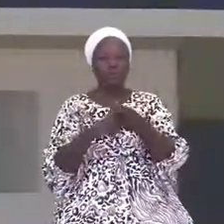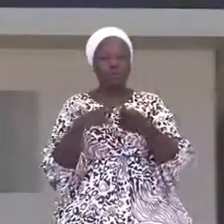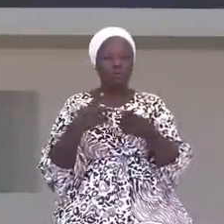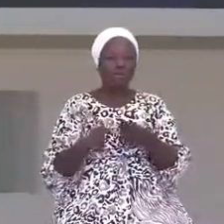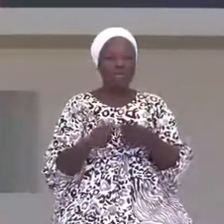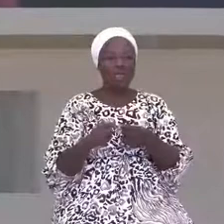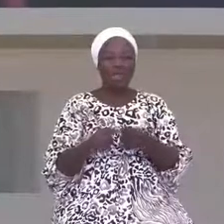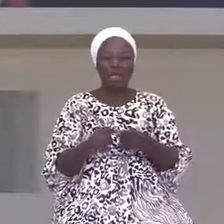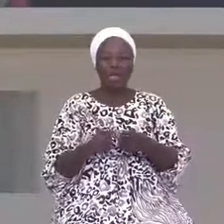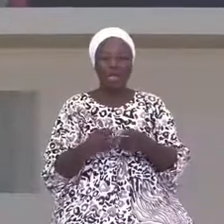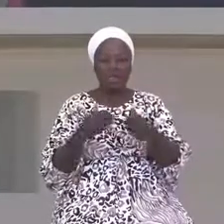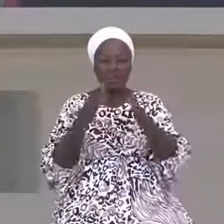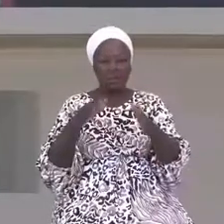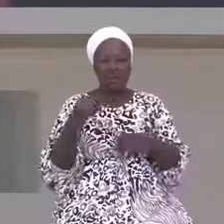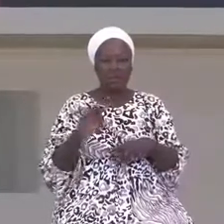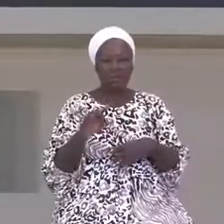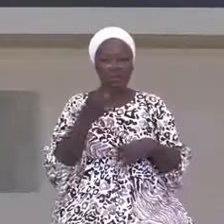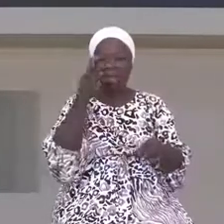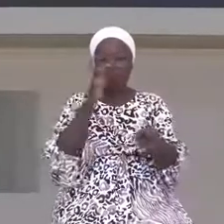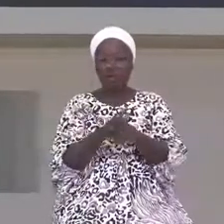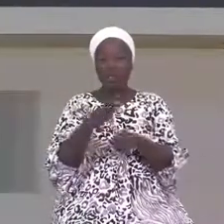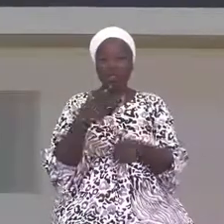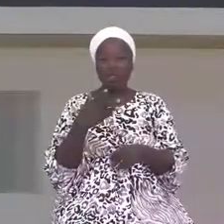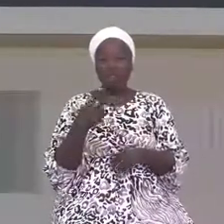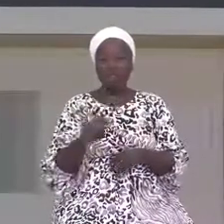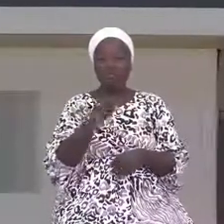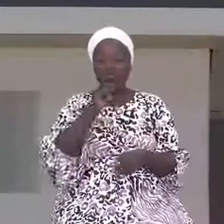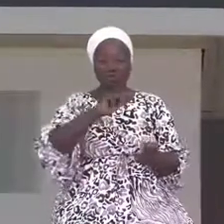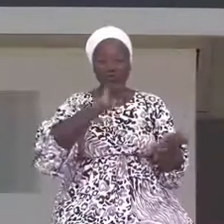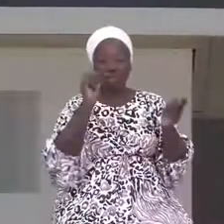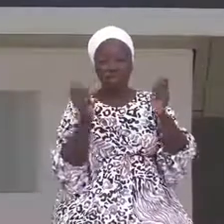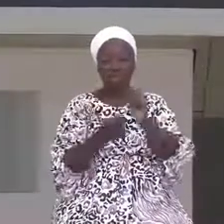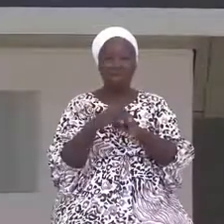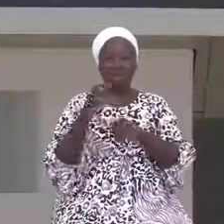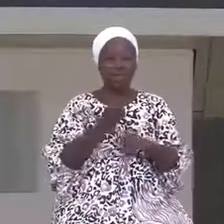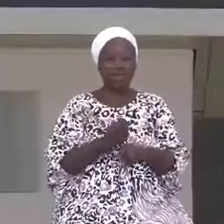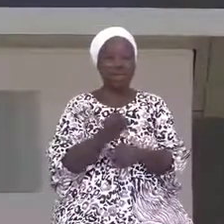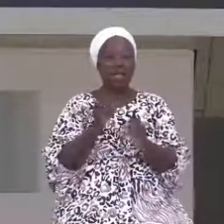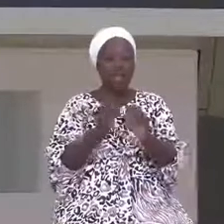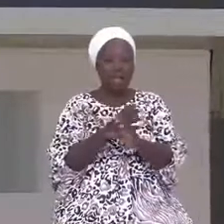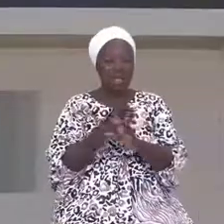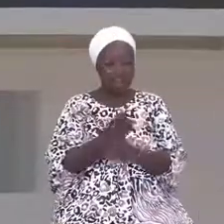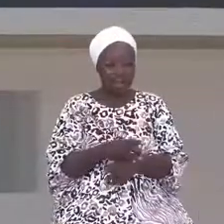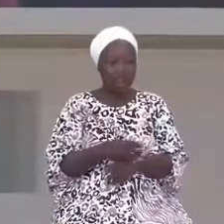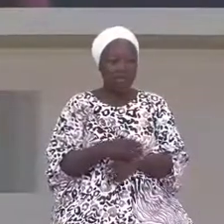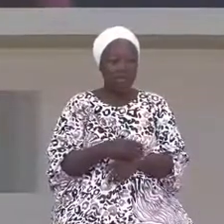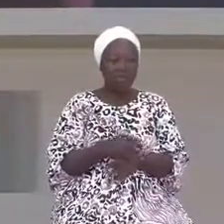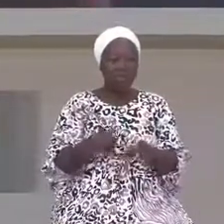promesse l'immutabilité de sa résolution, intervint par un serment.